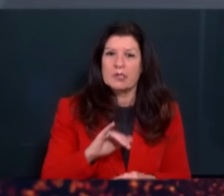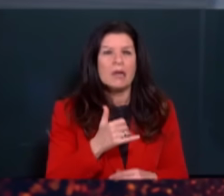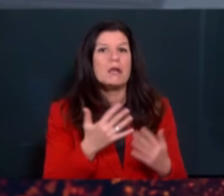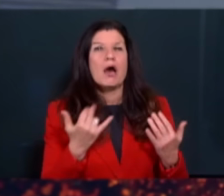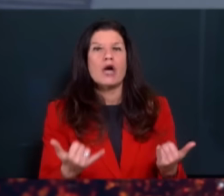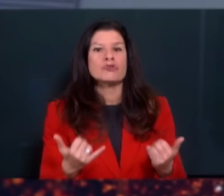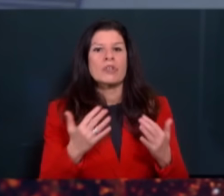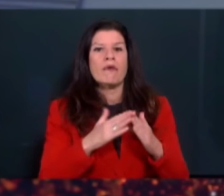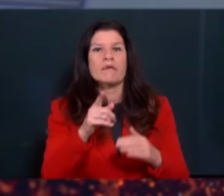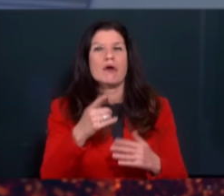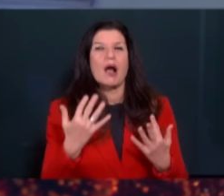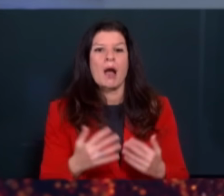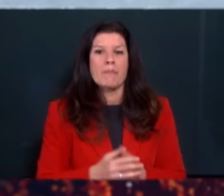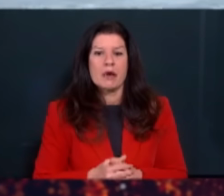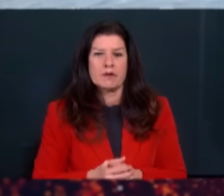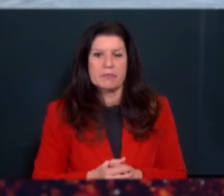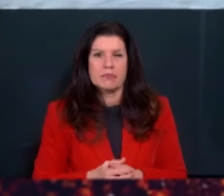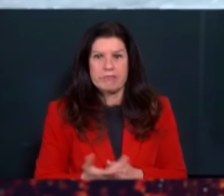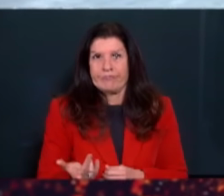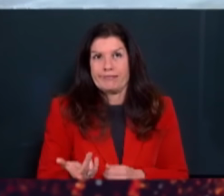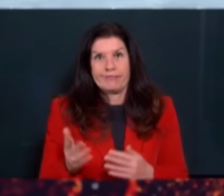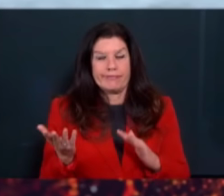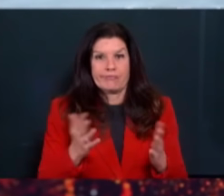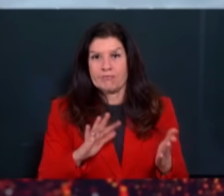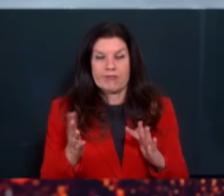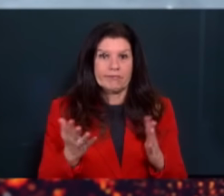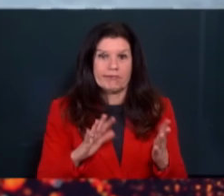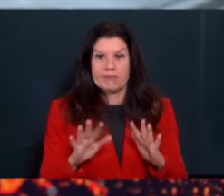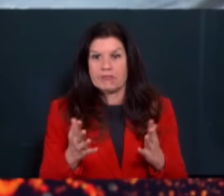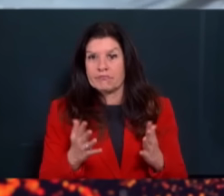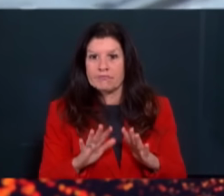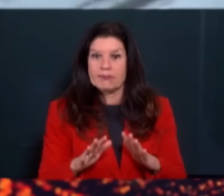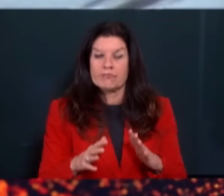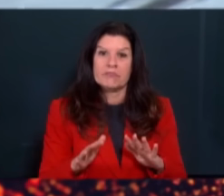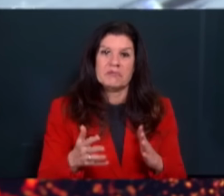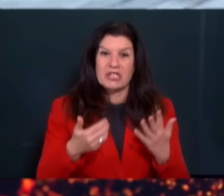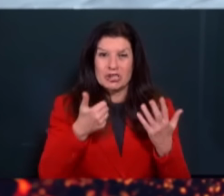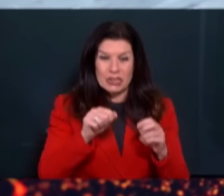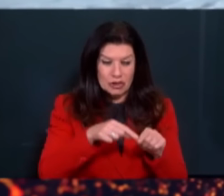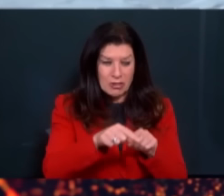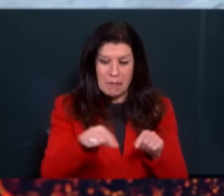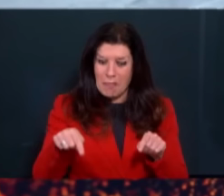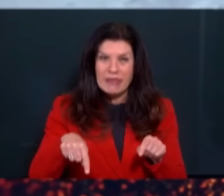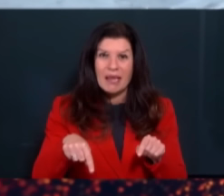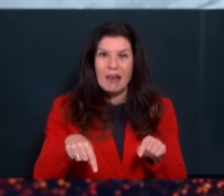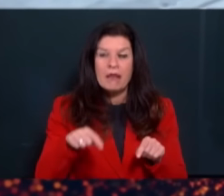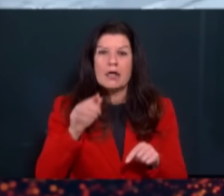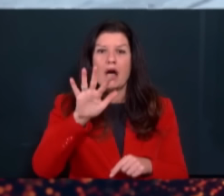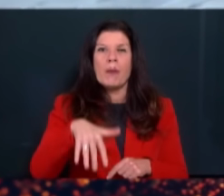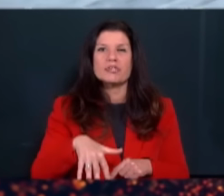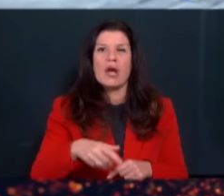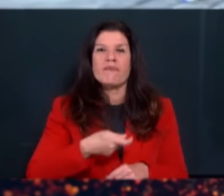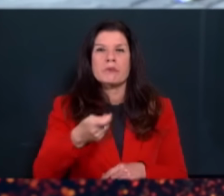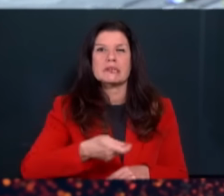דירה בפרופיל? הדירות האלה פה להשכרה. דירות עולות פחות או יותר, כ-60 מטר, כ-5,000 שקל. שכירות?